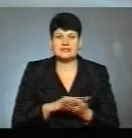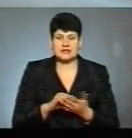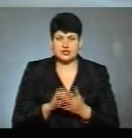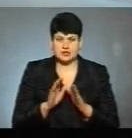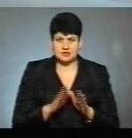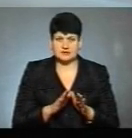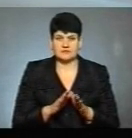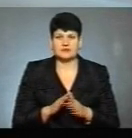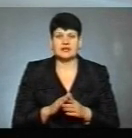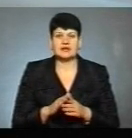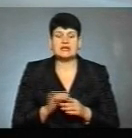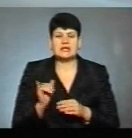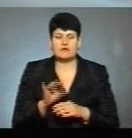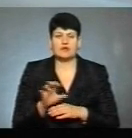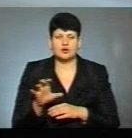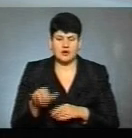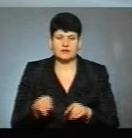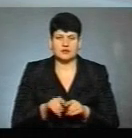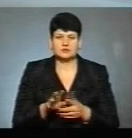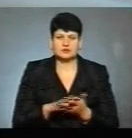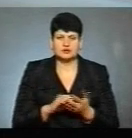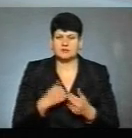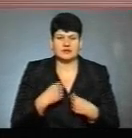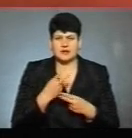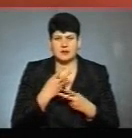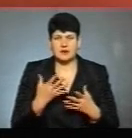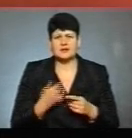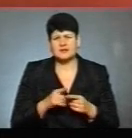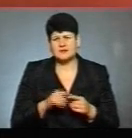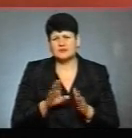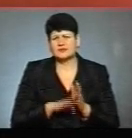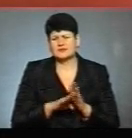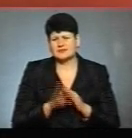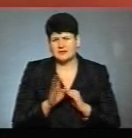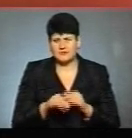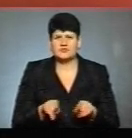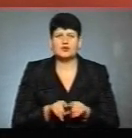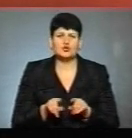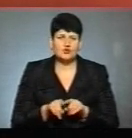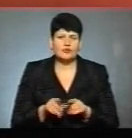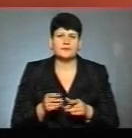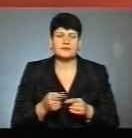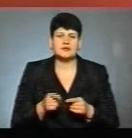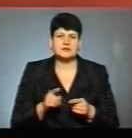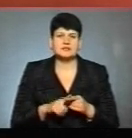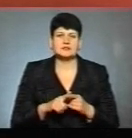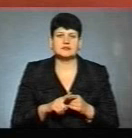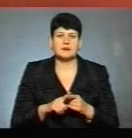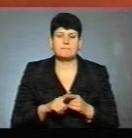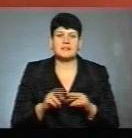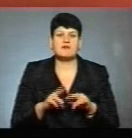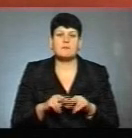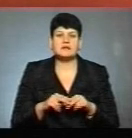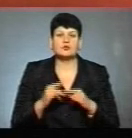числі і фотографії, щоб нас не бачили. Хоча було наївно, бо десь воно все одно, в якихось навіть